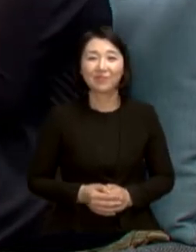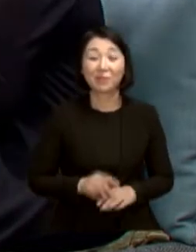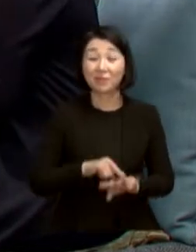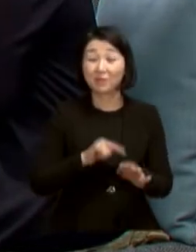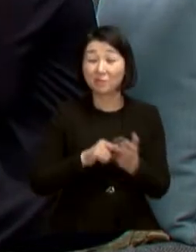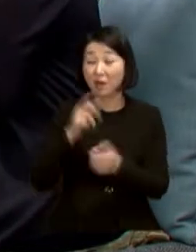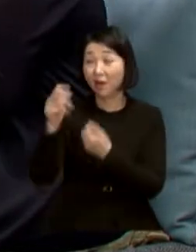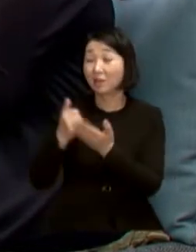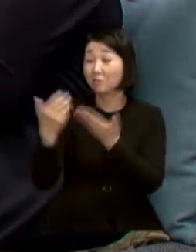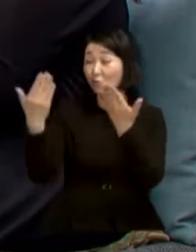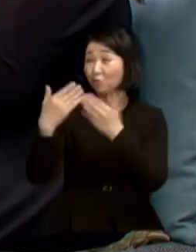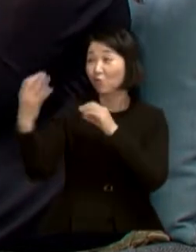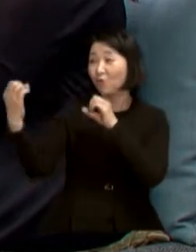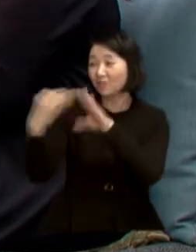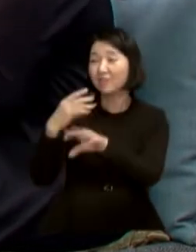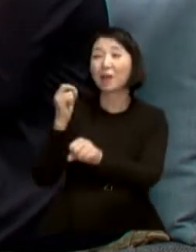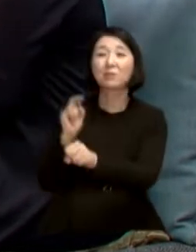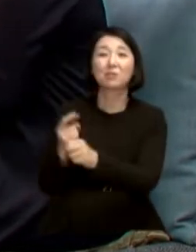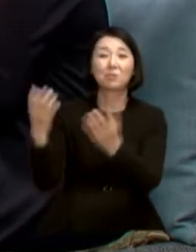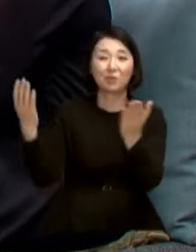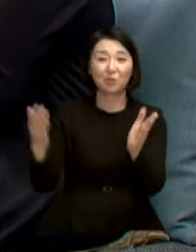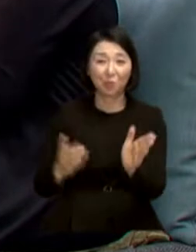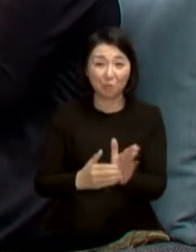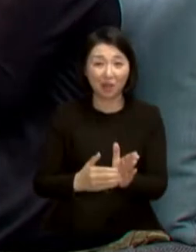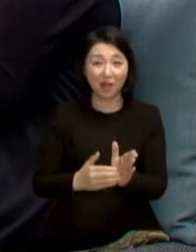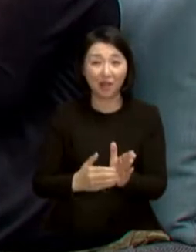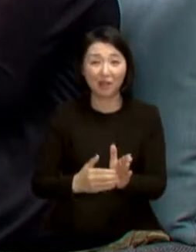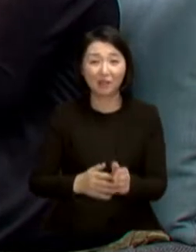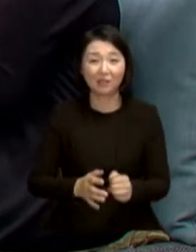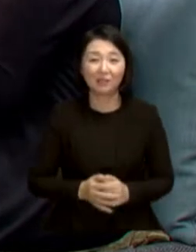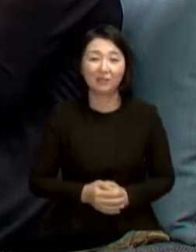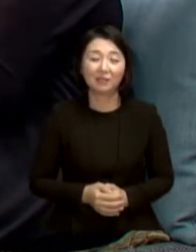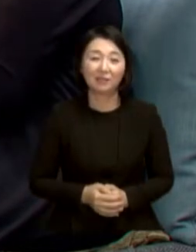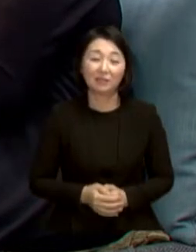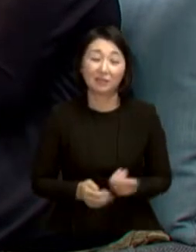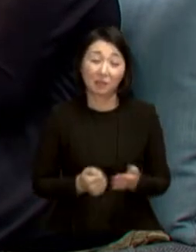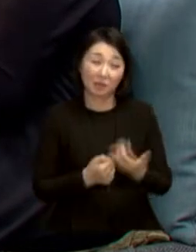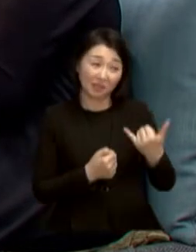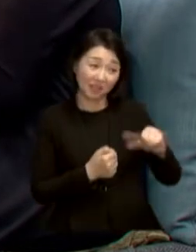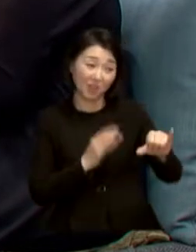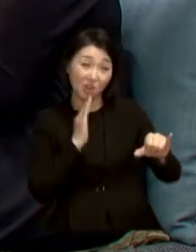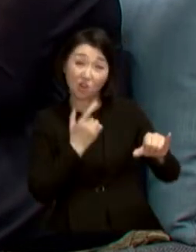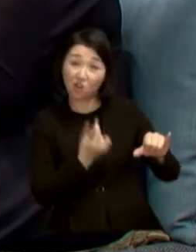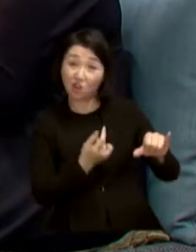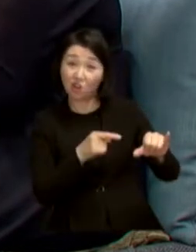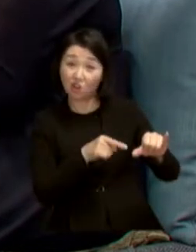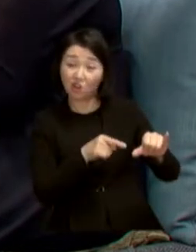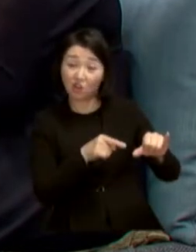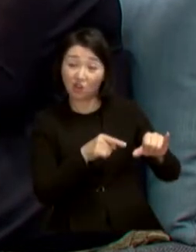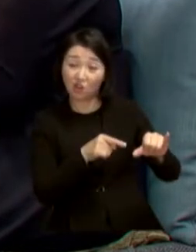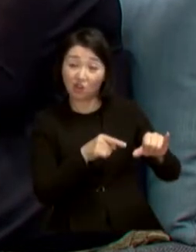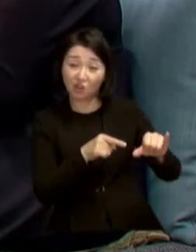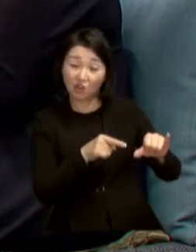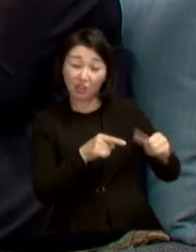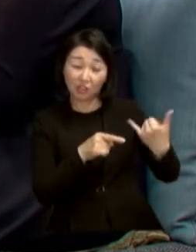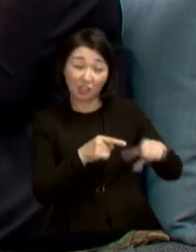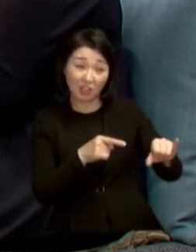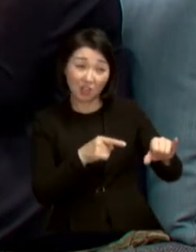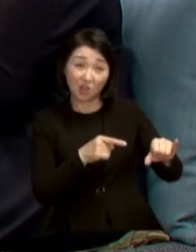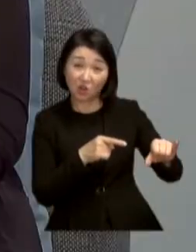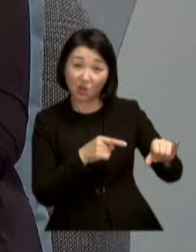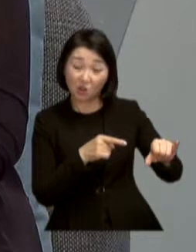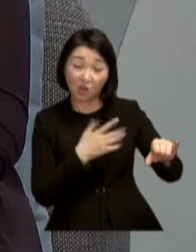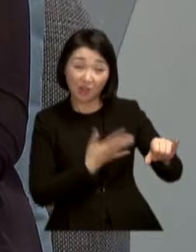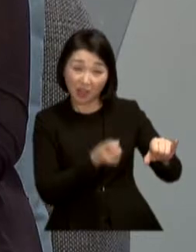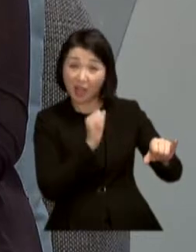때문에 사실은 자녀들 있지만 자녀들 내 자녀뿐만이 아니라 그곳에 있는 학생들이나